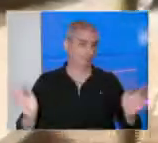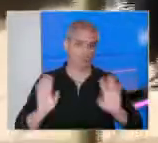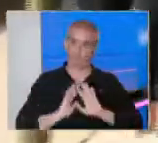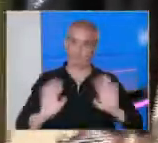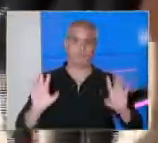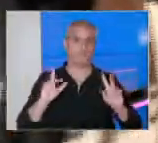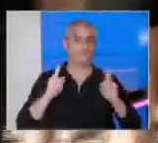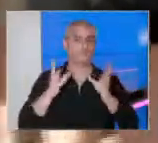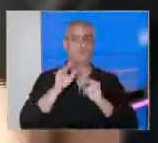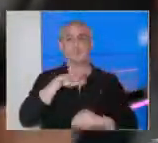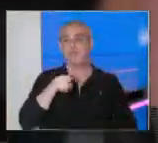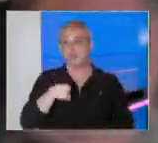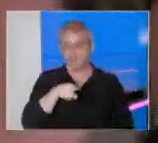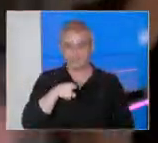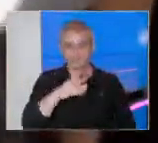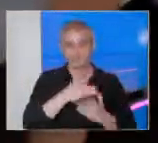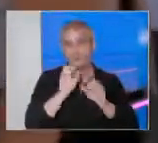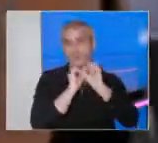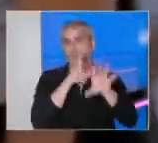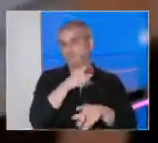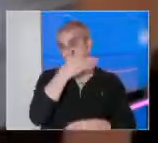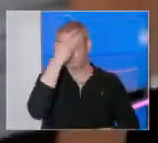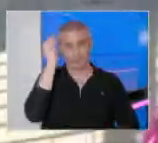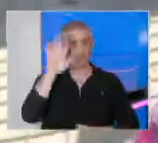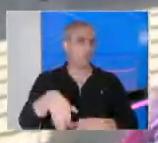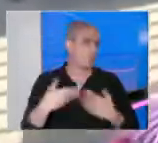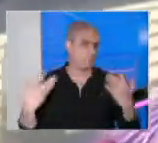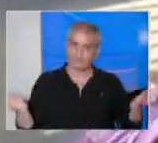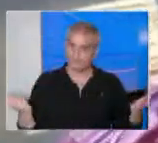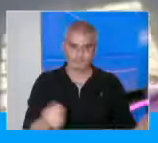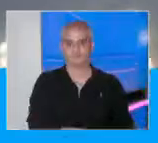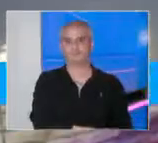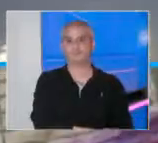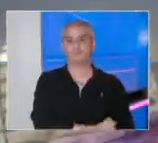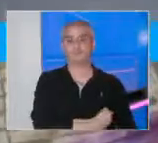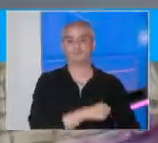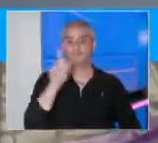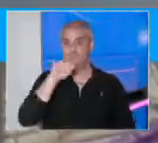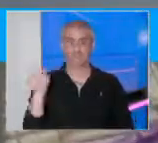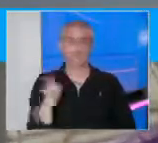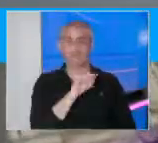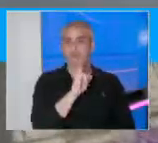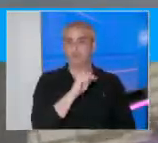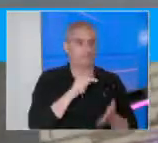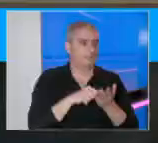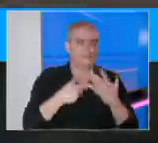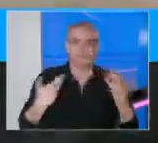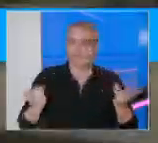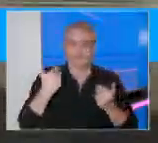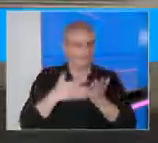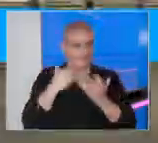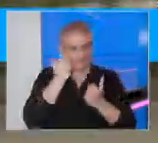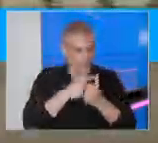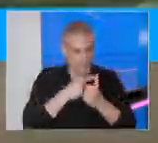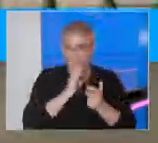מה שקורה עם הילדים הללו שננטשו, שכחו אותם בבית, כיתות זין עד י' משום שאין להם לא בגרות